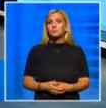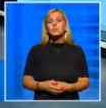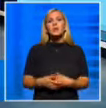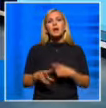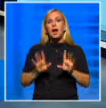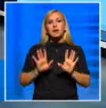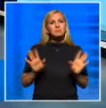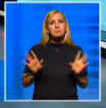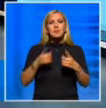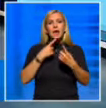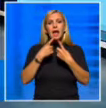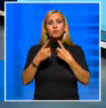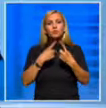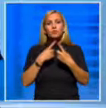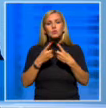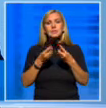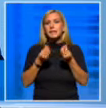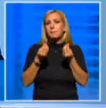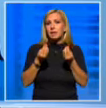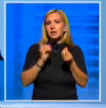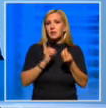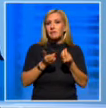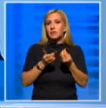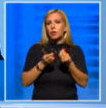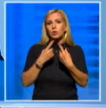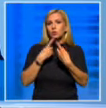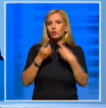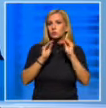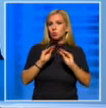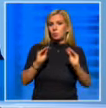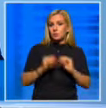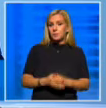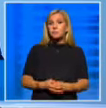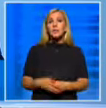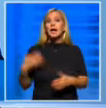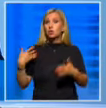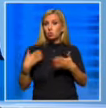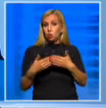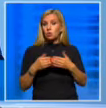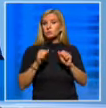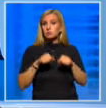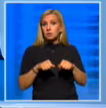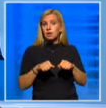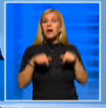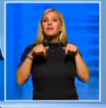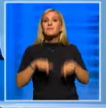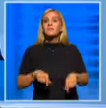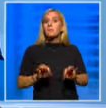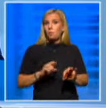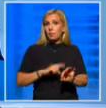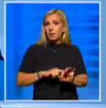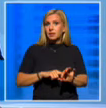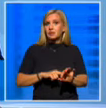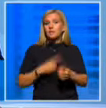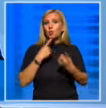манипулации. А разговорът за пари ли трябва да бъде, когато говорим за образование? Доскоро разговорът трябваше да бъде основно за пари. А сега? В момента разговорът трябва да бъде основно